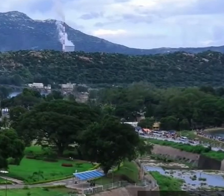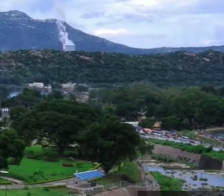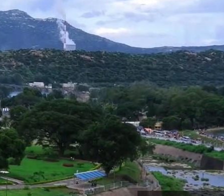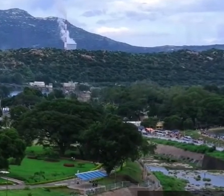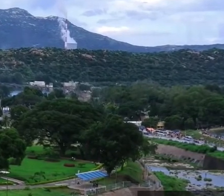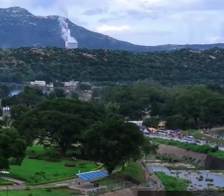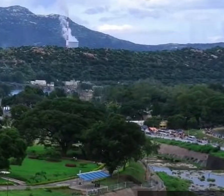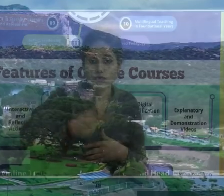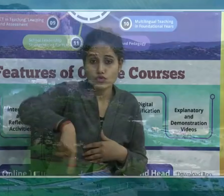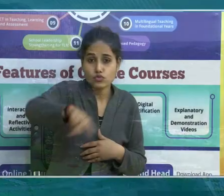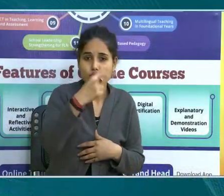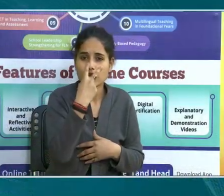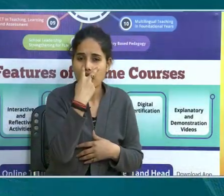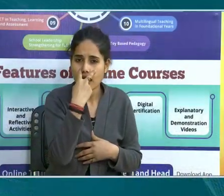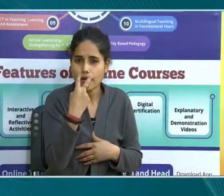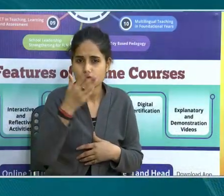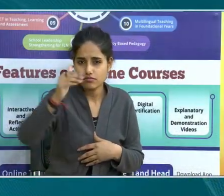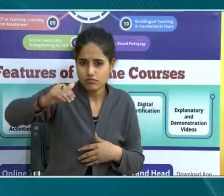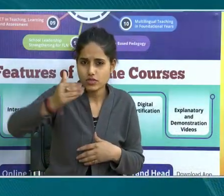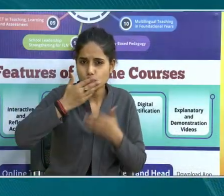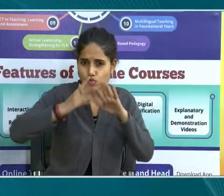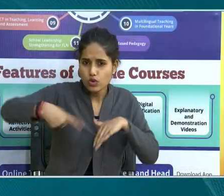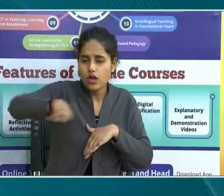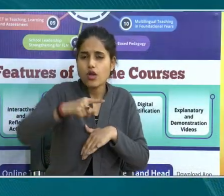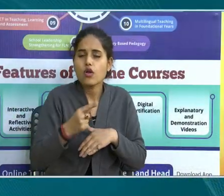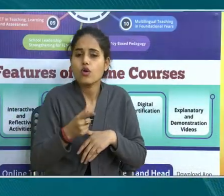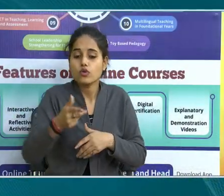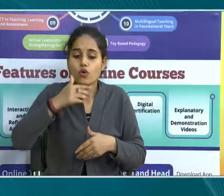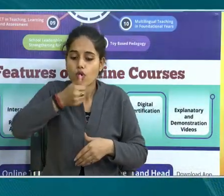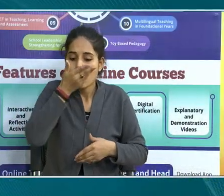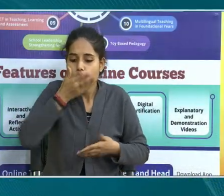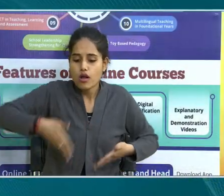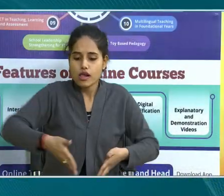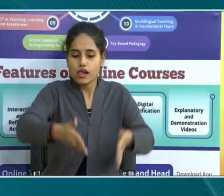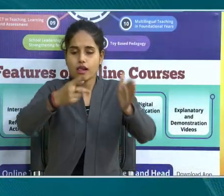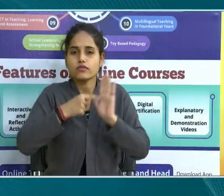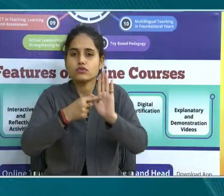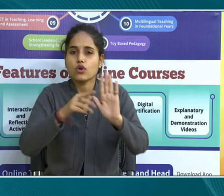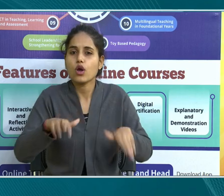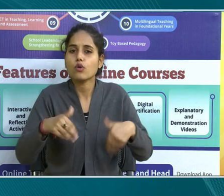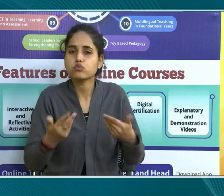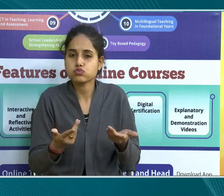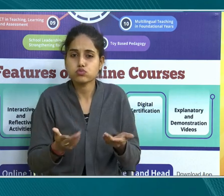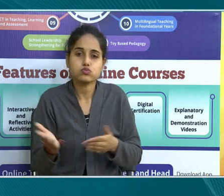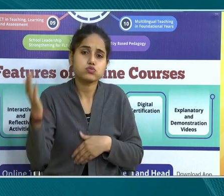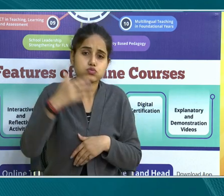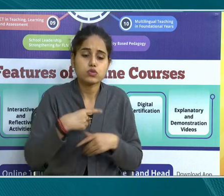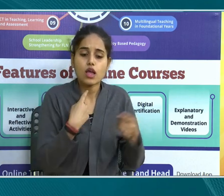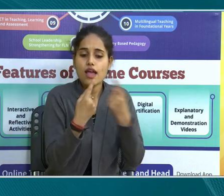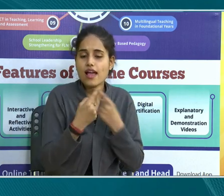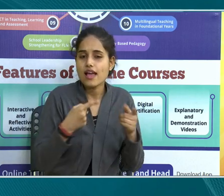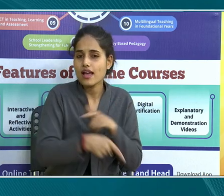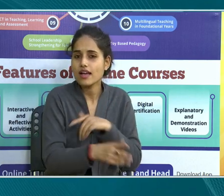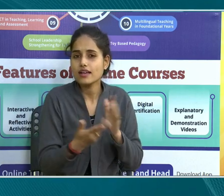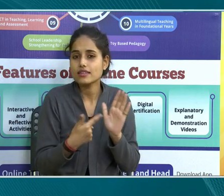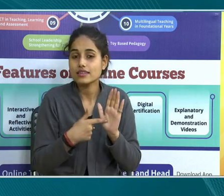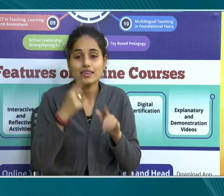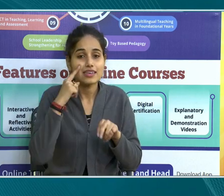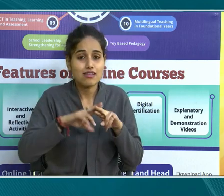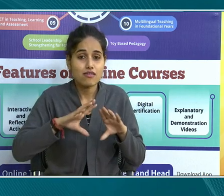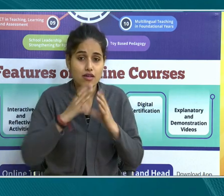बताएंगे वो मैं आपको दिखाना चाहूंगी तो अगें हम बात करते हैं अगर हमारी